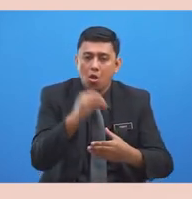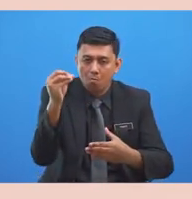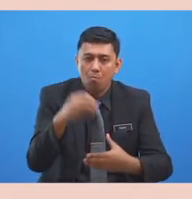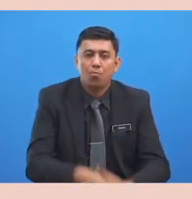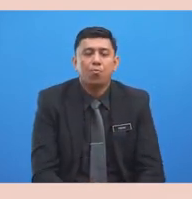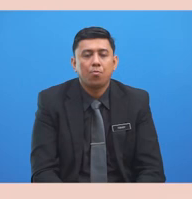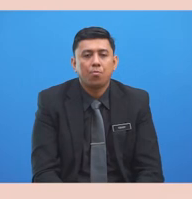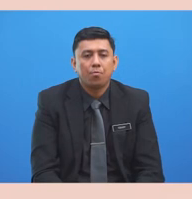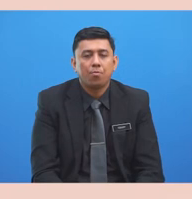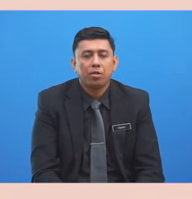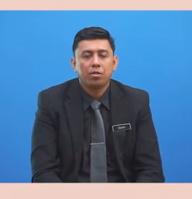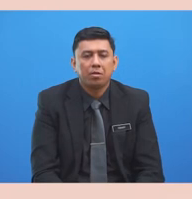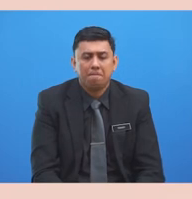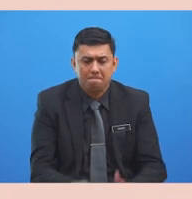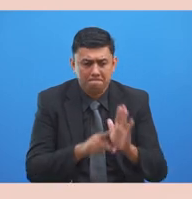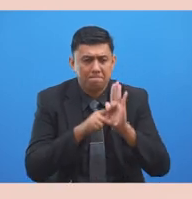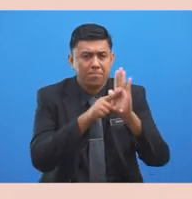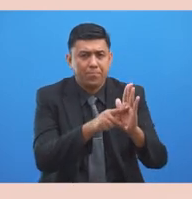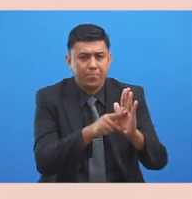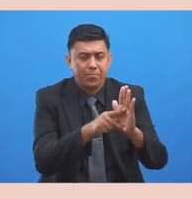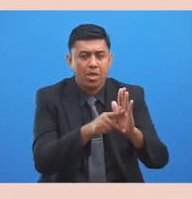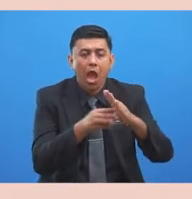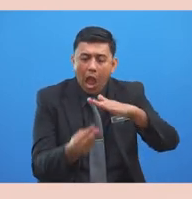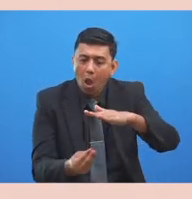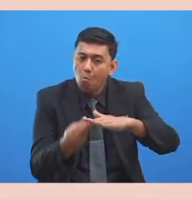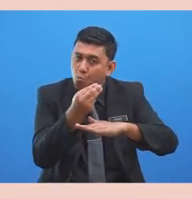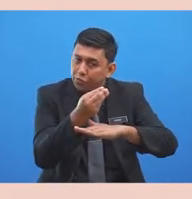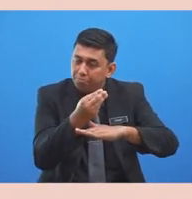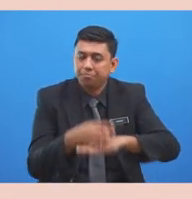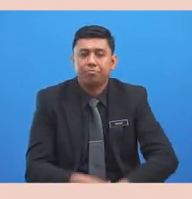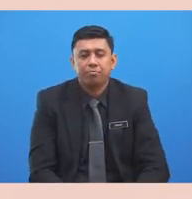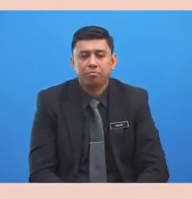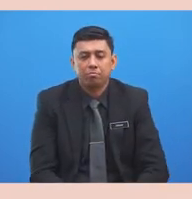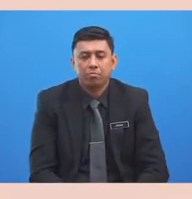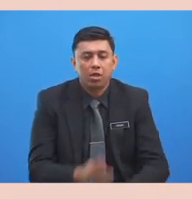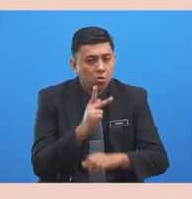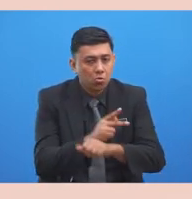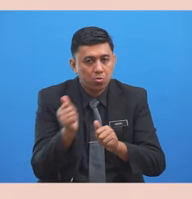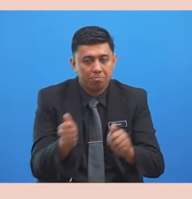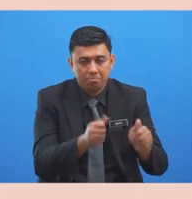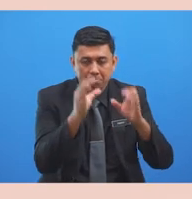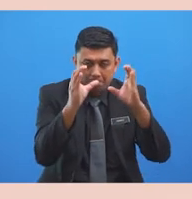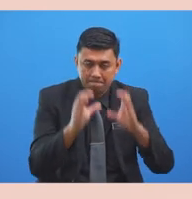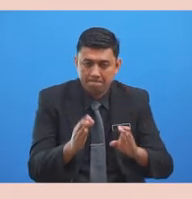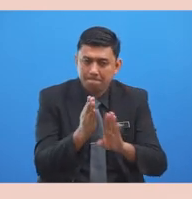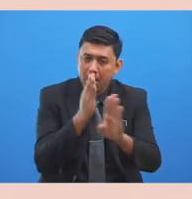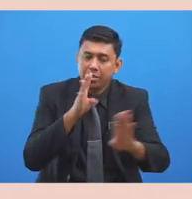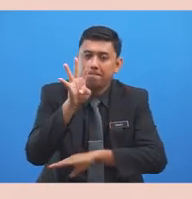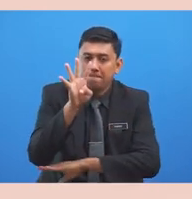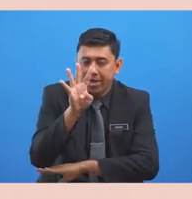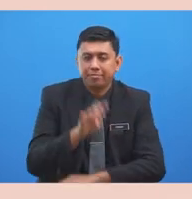Pengisytiharan untuk memaparkan output. Kod atau cara baris